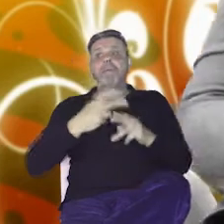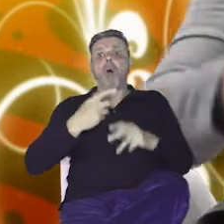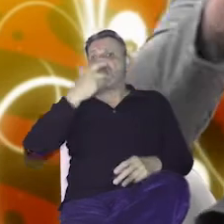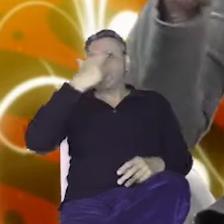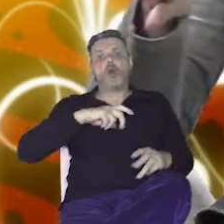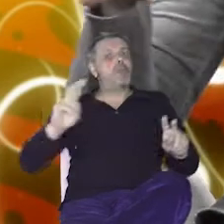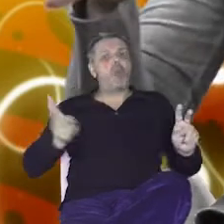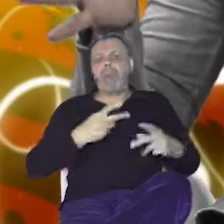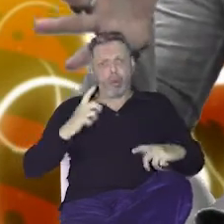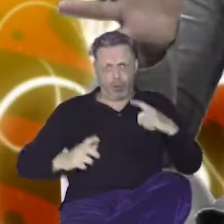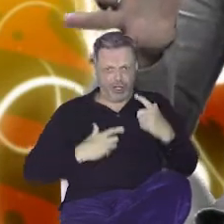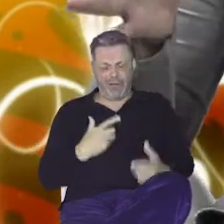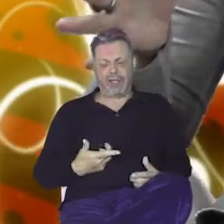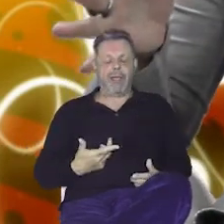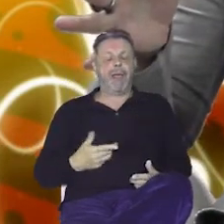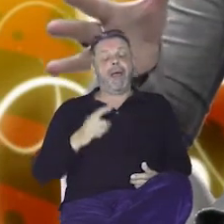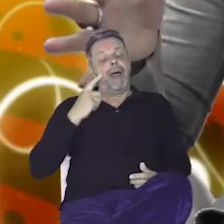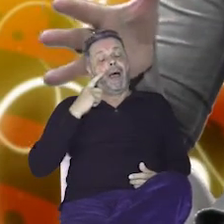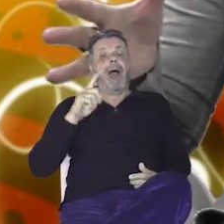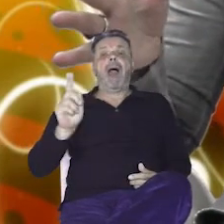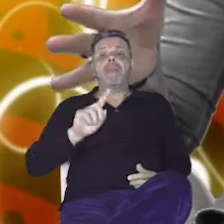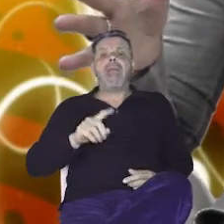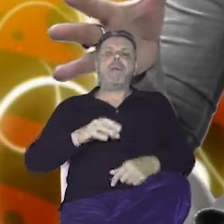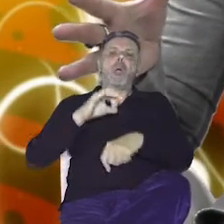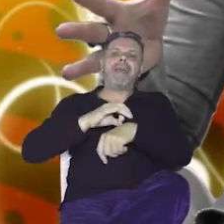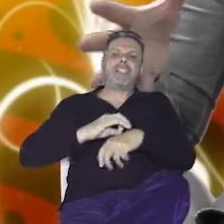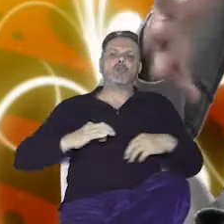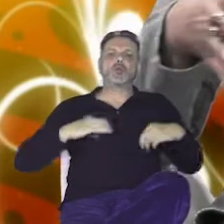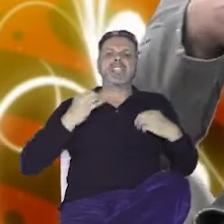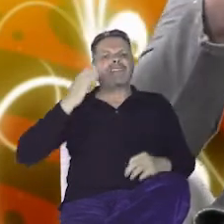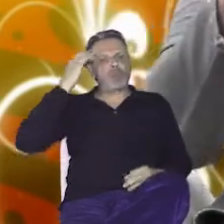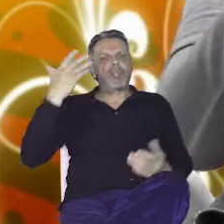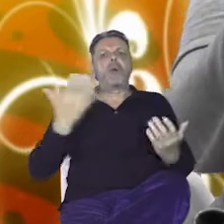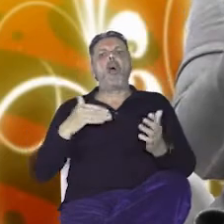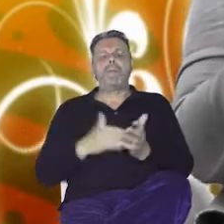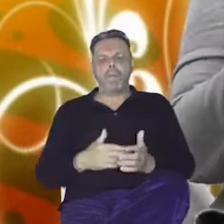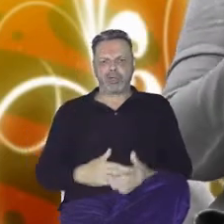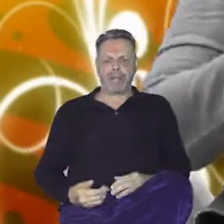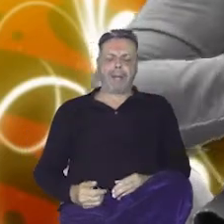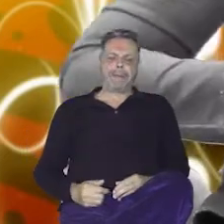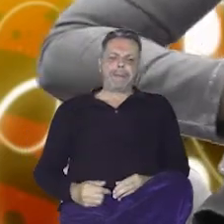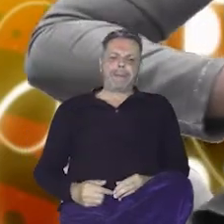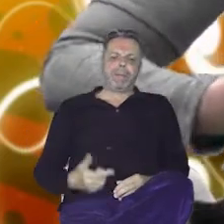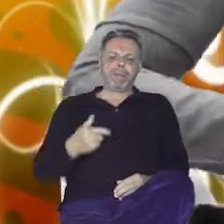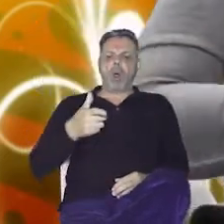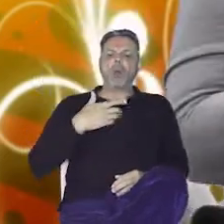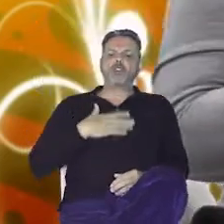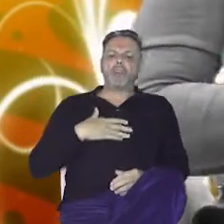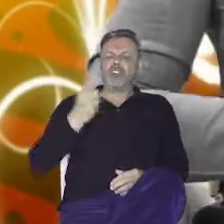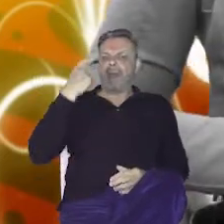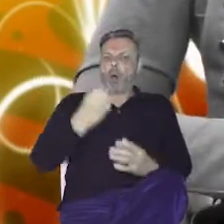nemaju, uzimo tu medicinsku i zdravstvenu skrb koja im je potrebna. Dakle, mislim, ono što mi zagovaramo od